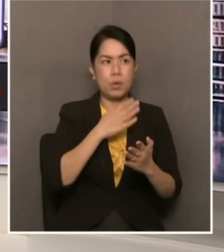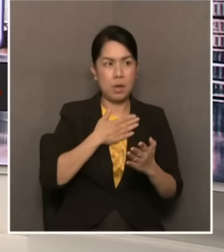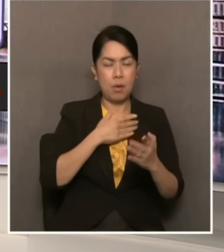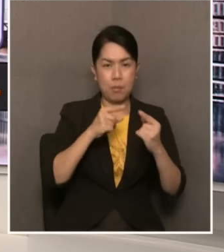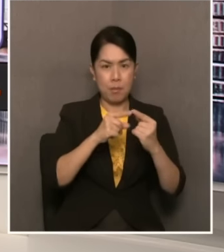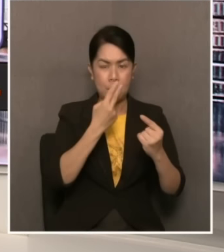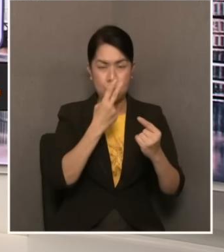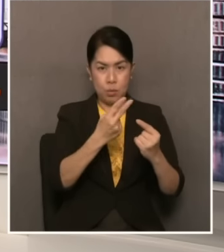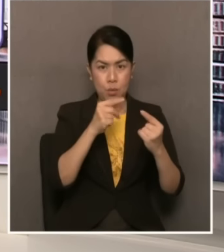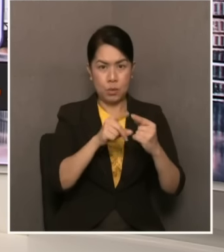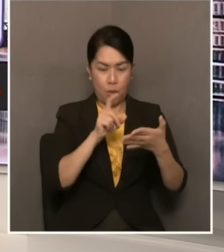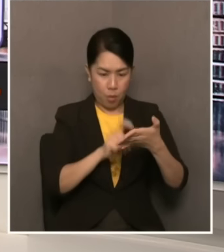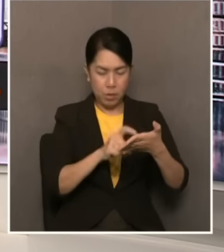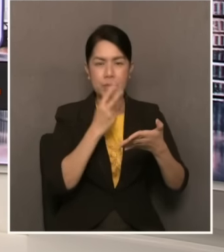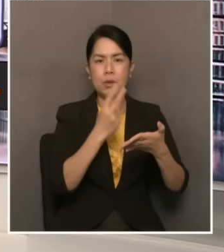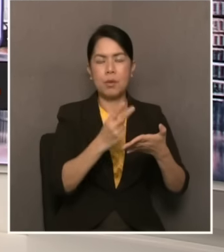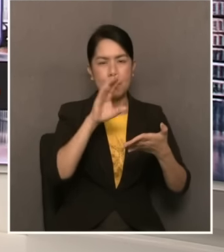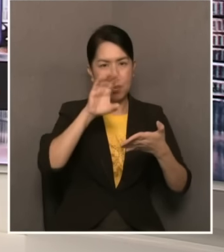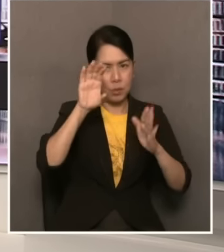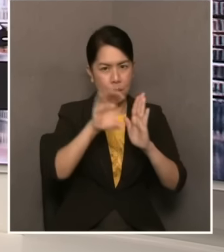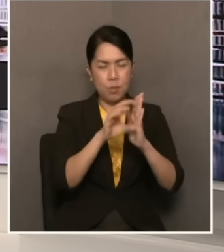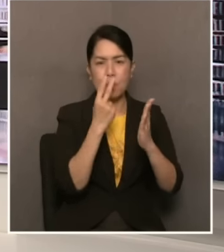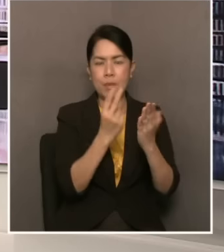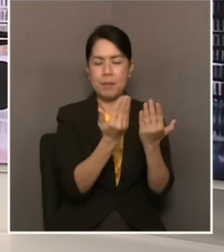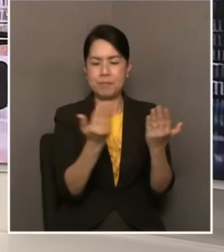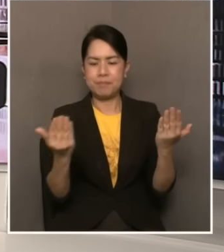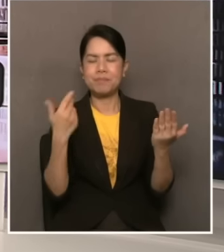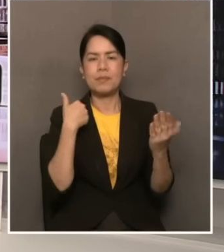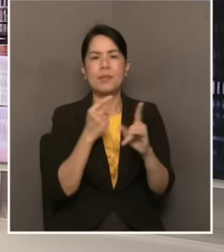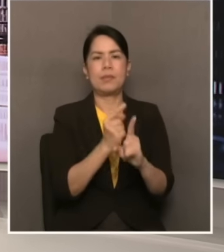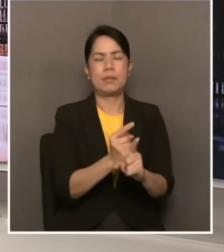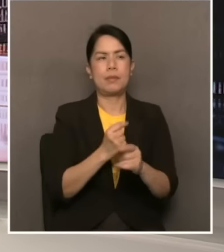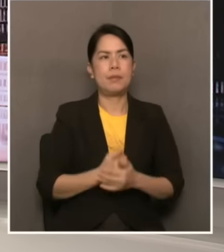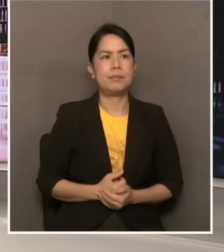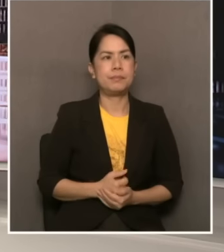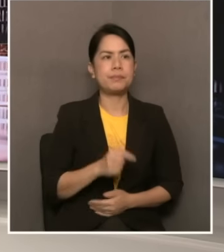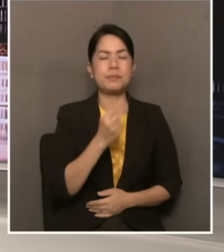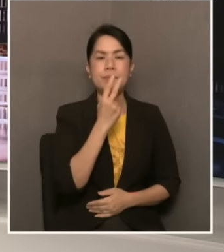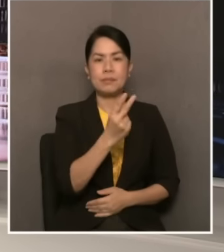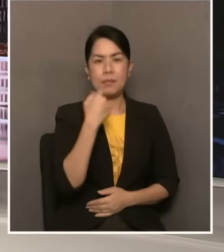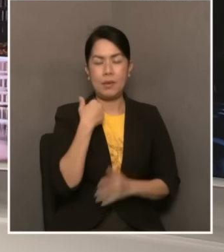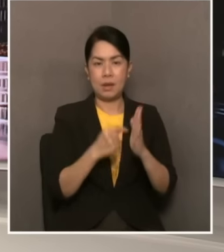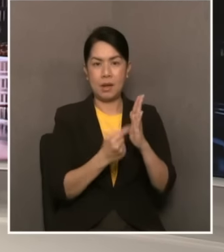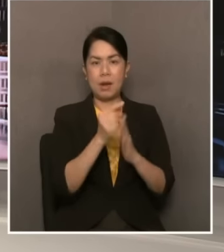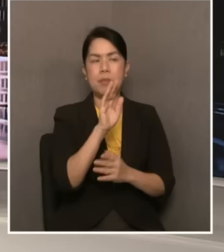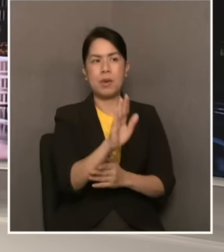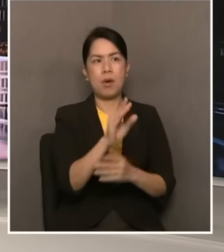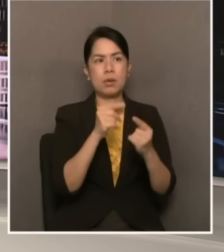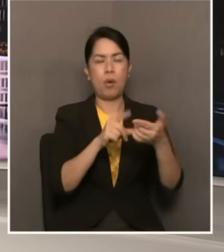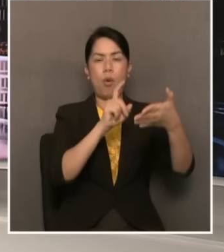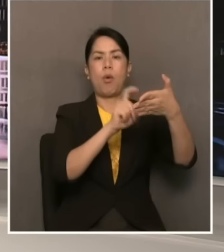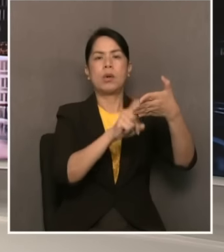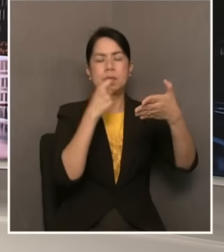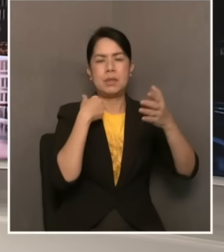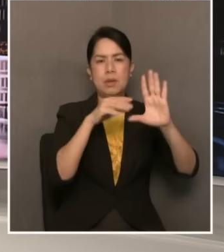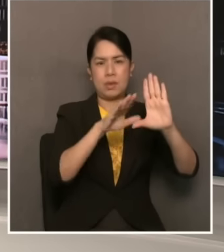เลยค่ะจะเห็นหน้าจอดิขึ้อยู่นี้นะคะนี่แล้วค่ะครั้งแรกของการใช้งานกดไปก่อนเลยนะคะในการ